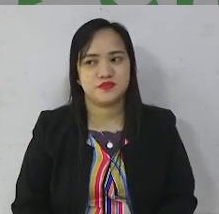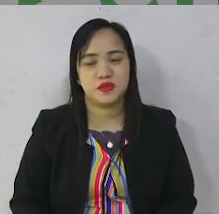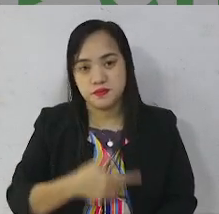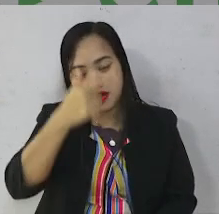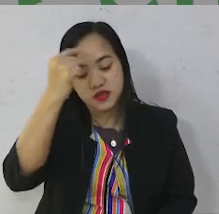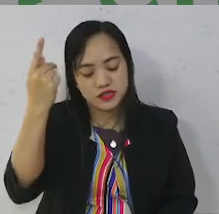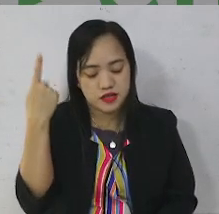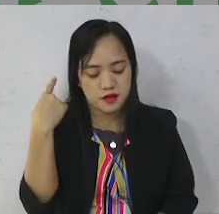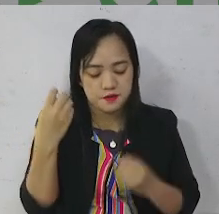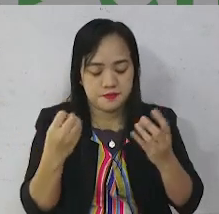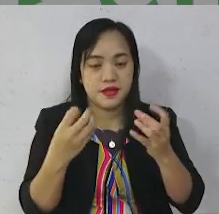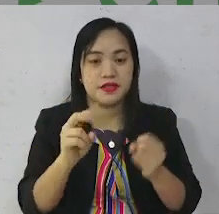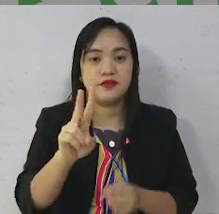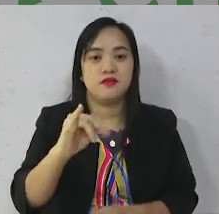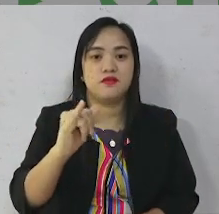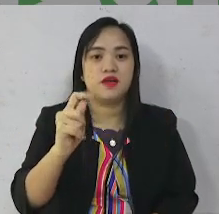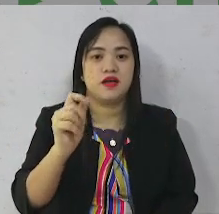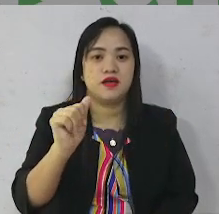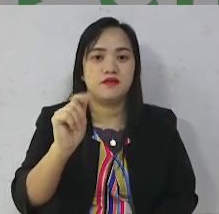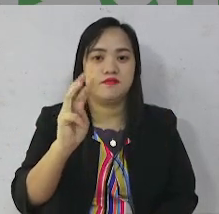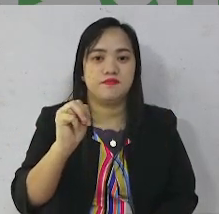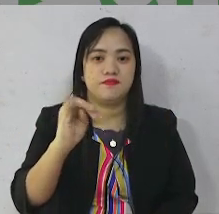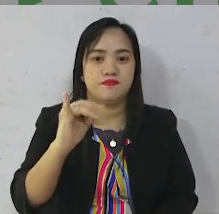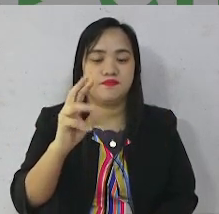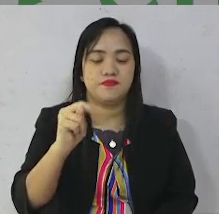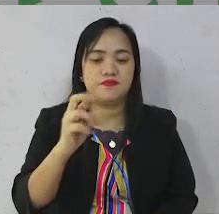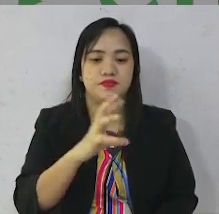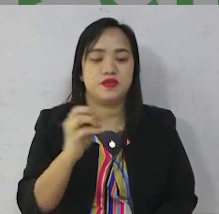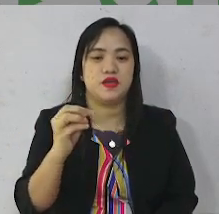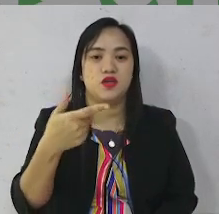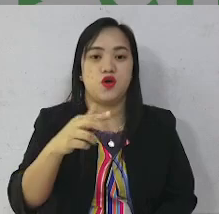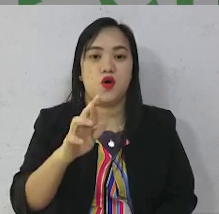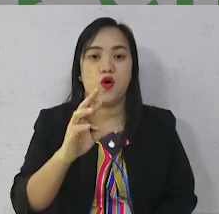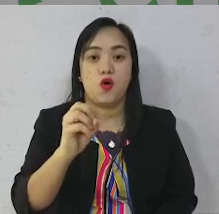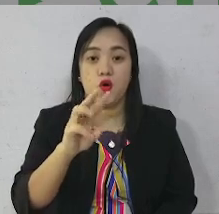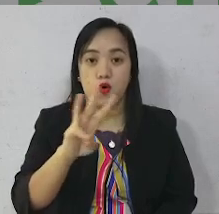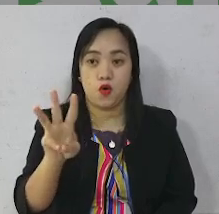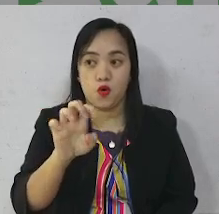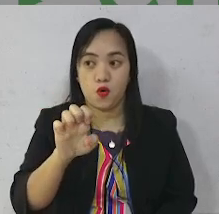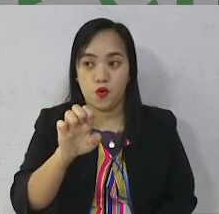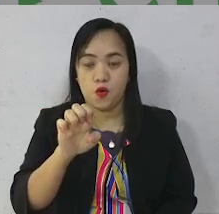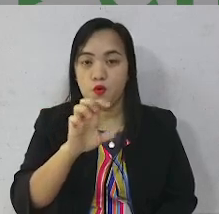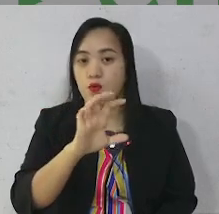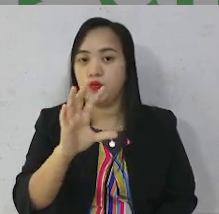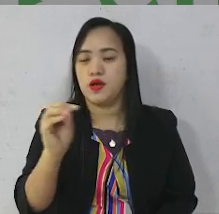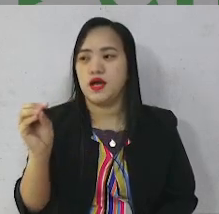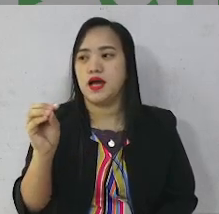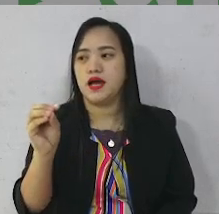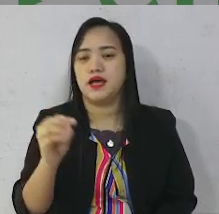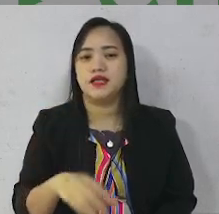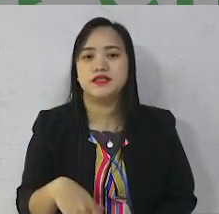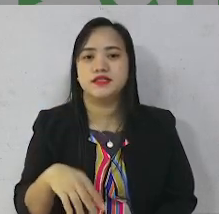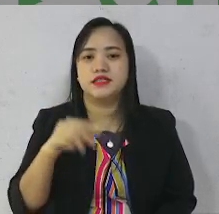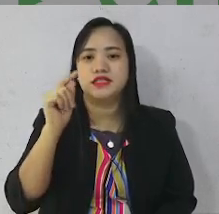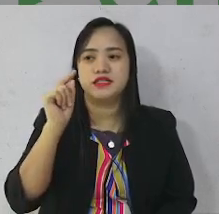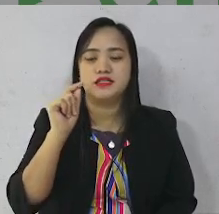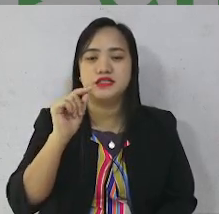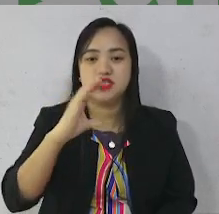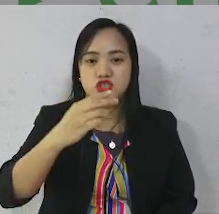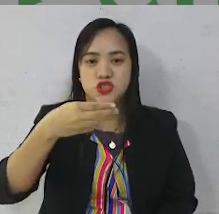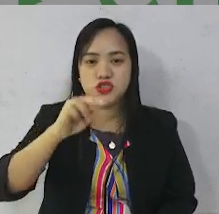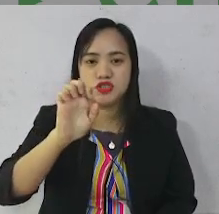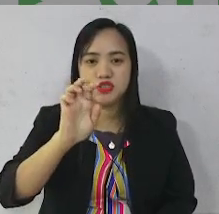na supplement mga Cherry fur grow ang dami madami ng mga ganyan na mga inilulunsad no na mga